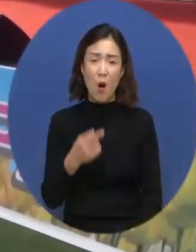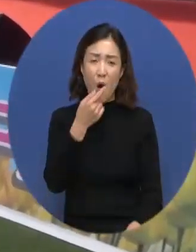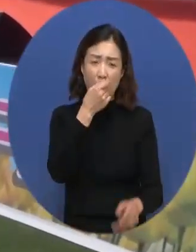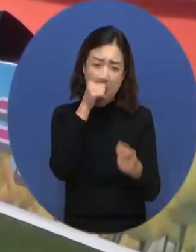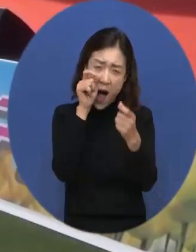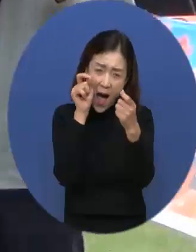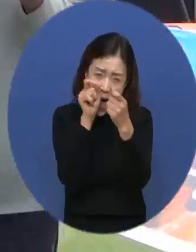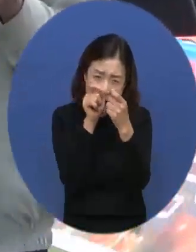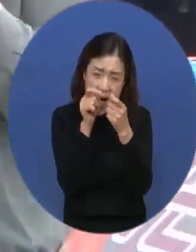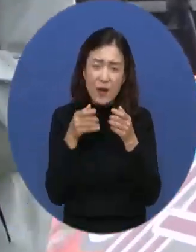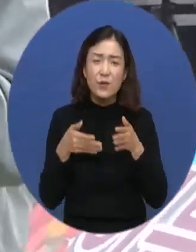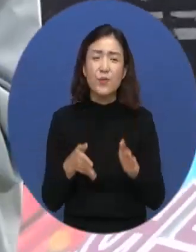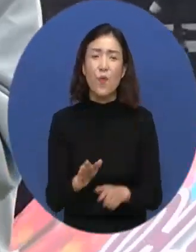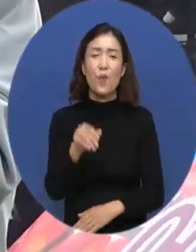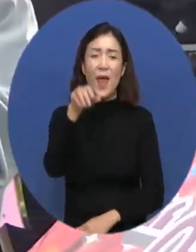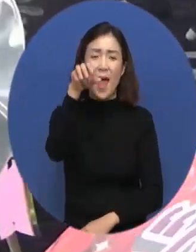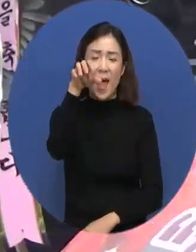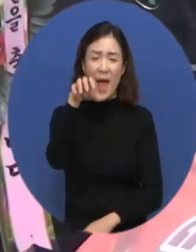가까운 거야 아